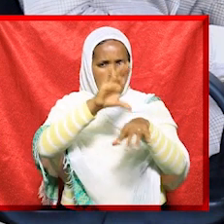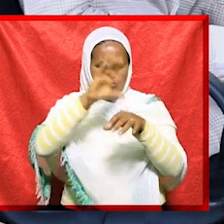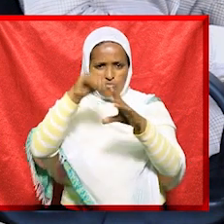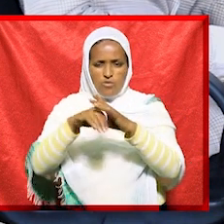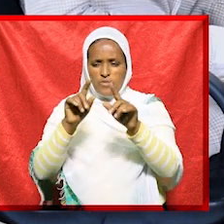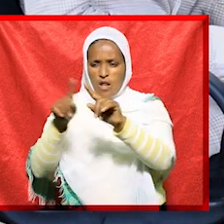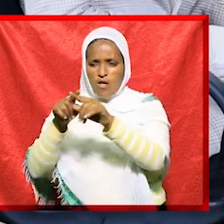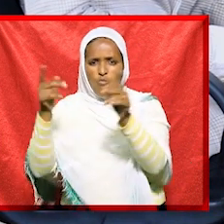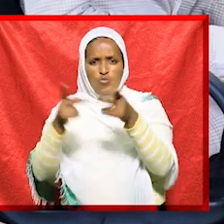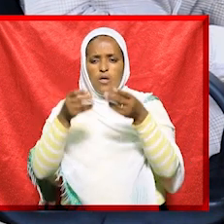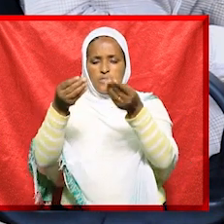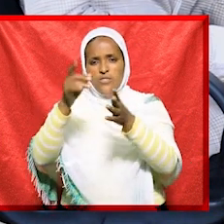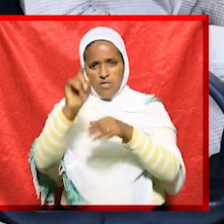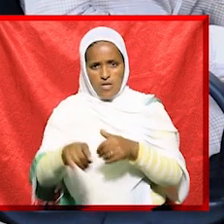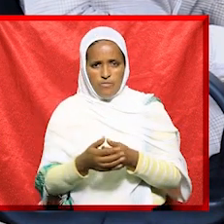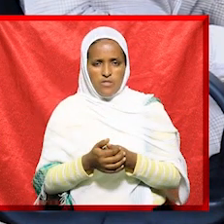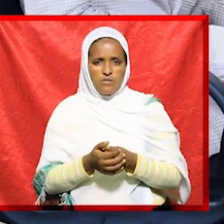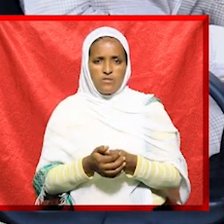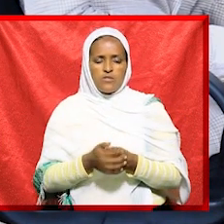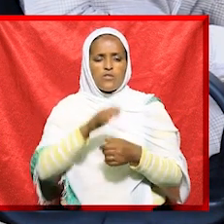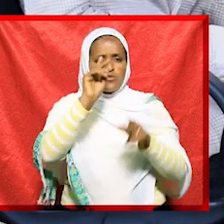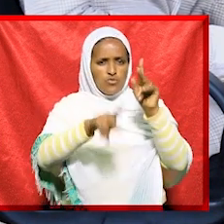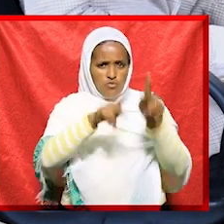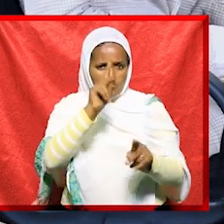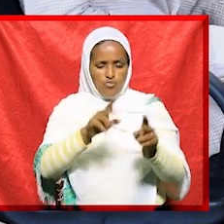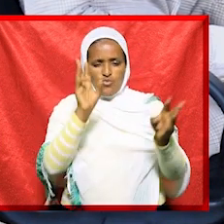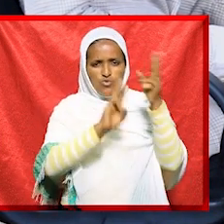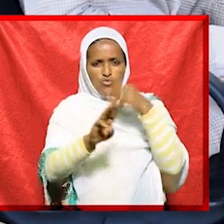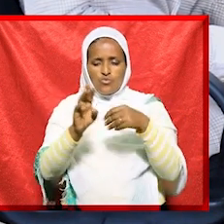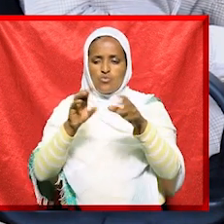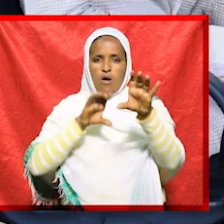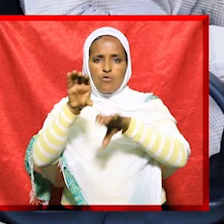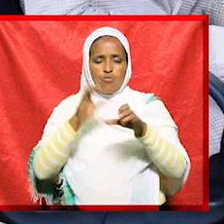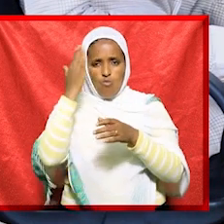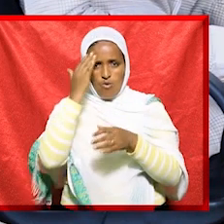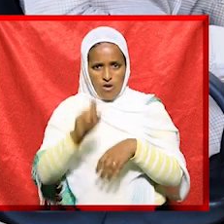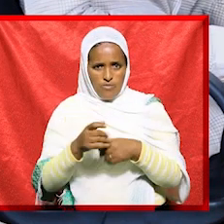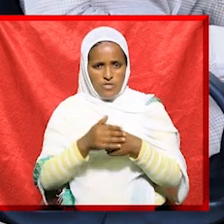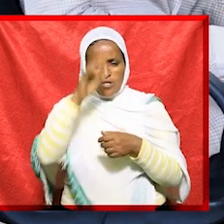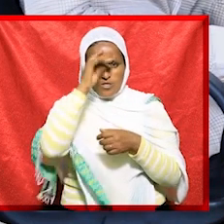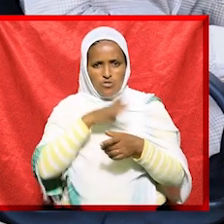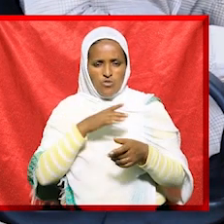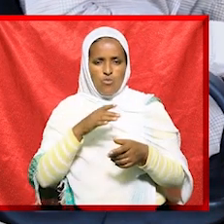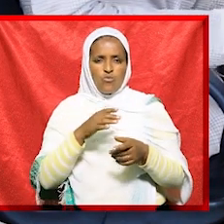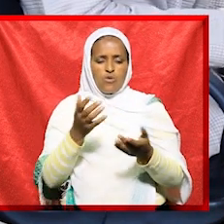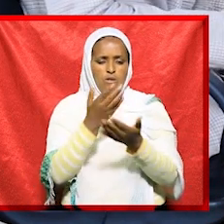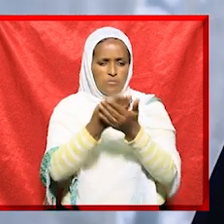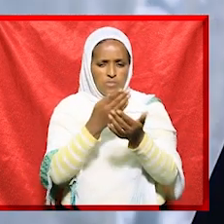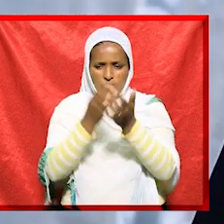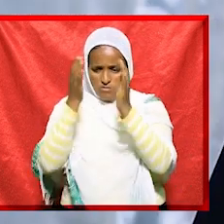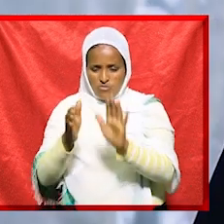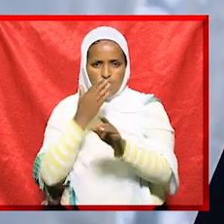በቤተክርስቲያን በየገዳማቶቻችን በየቦታዎች ሁሉ መሰጠት አለበት ህዝቡ ችግሩን ችግር አድርጎ ማወቅ